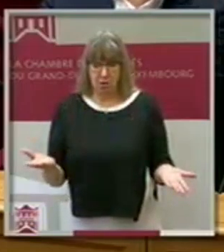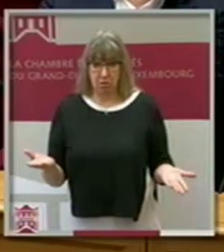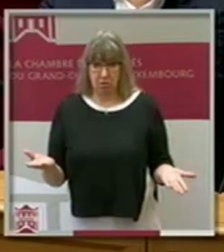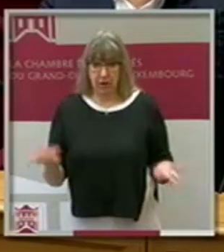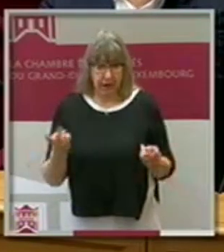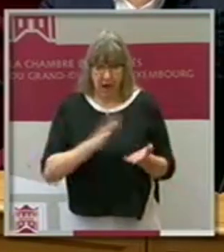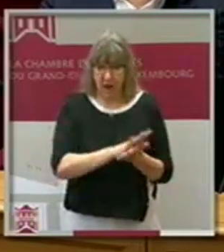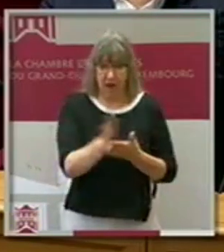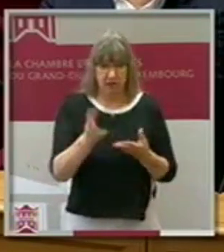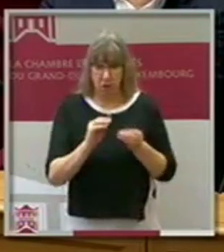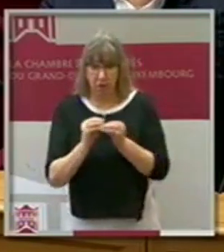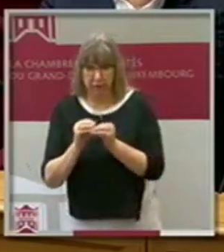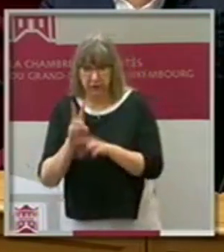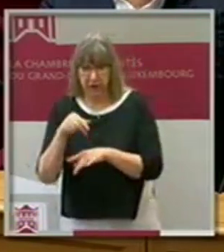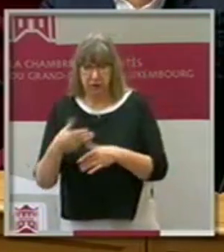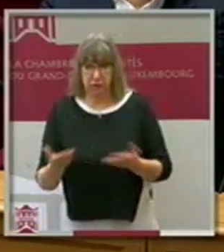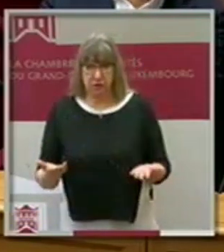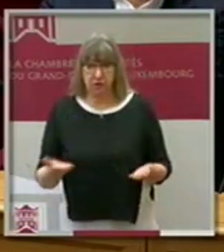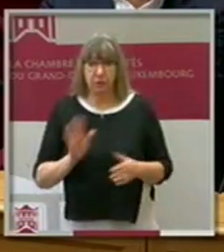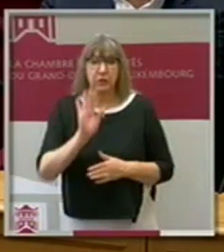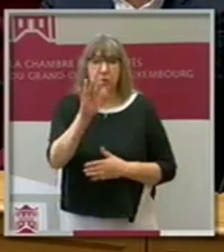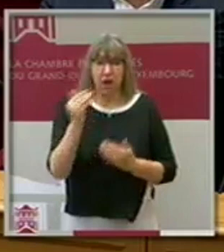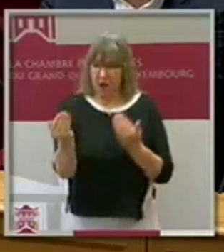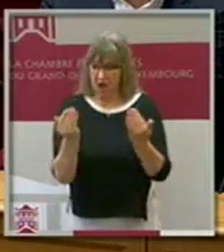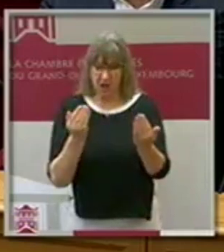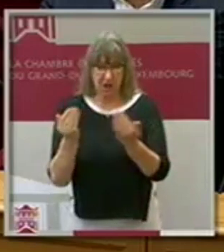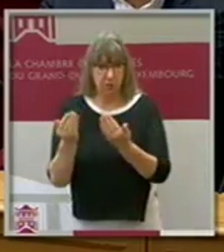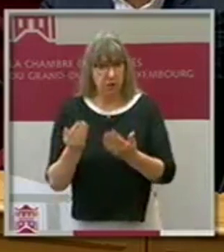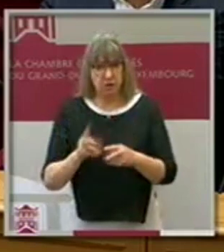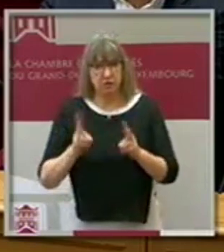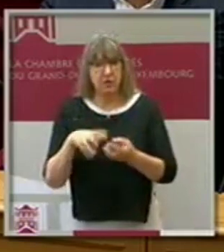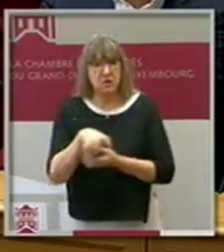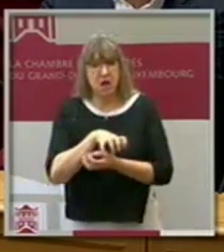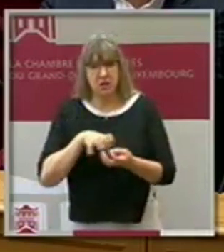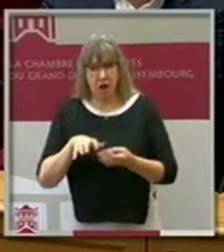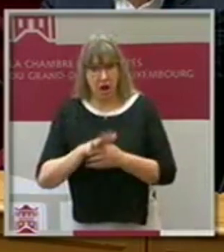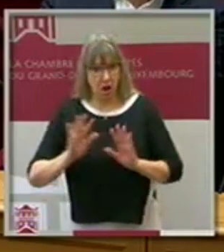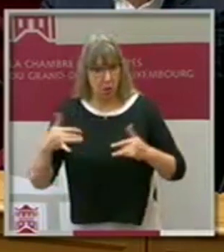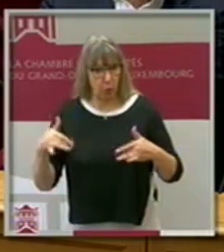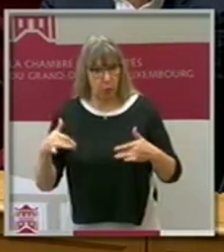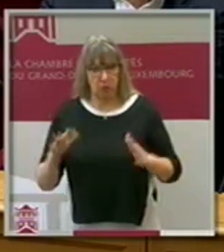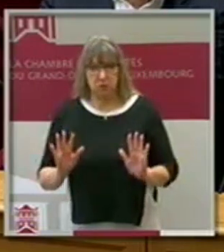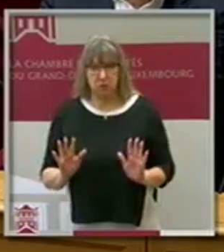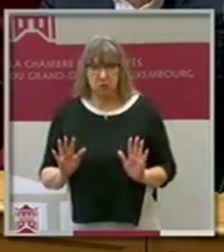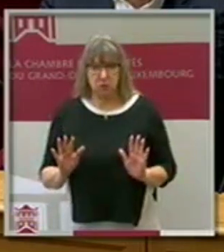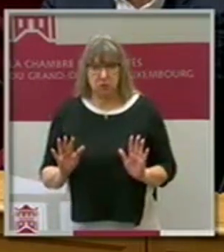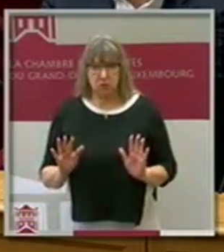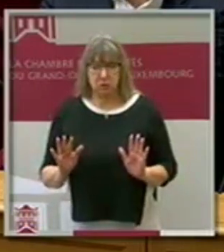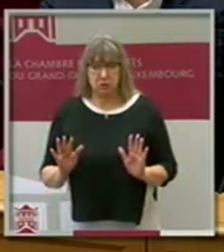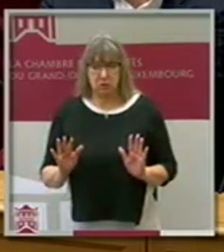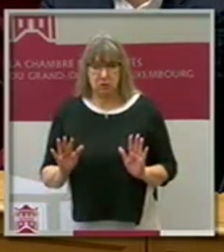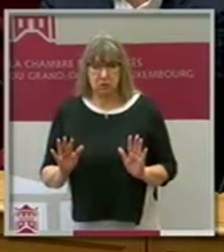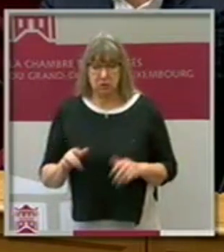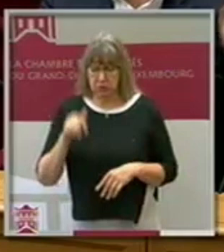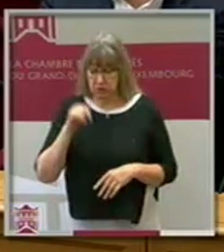Ihre Bilan, den als so skandalös sind, dass die Staatsminister an dieser Regierung und anders sind Preise für